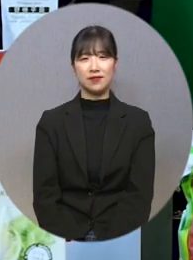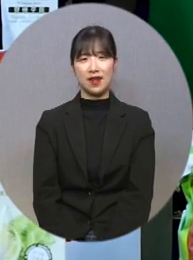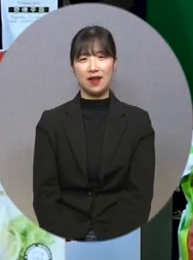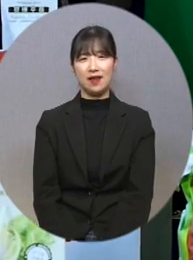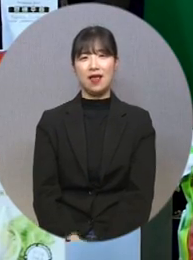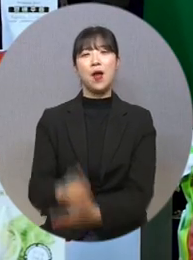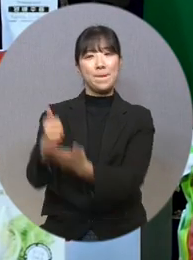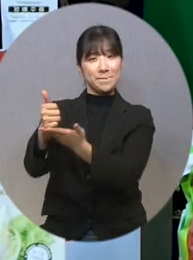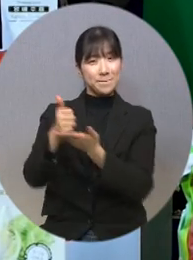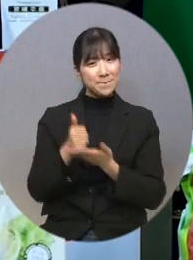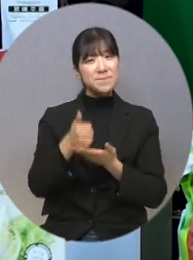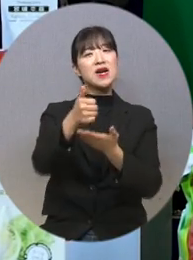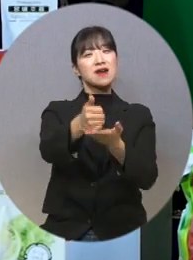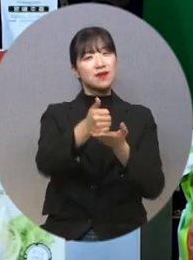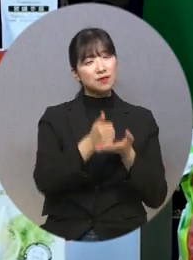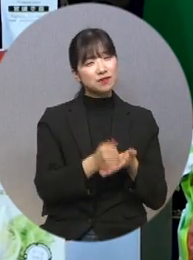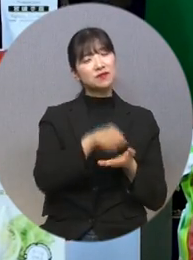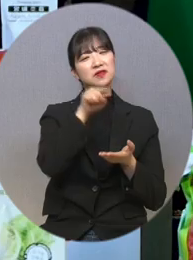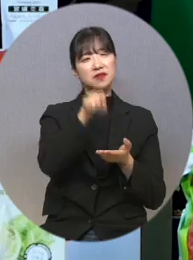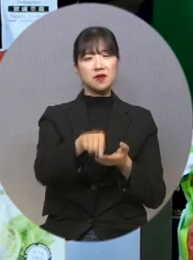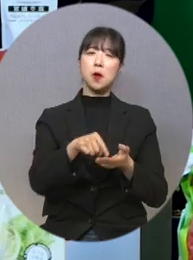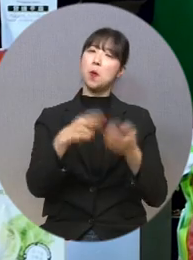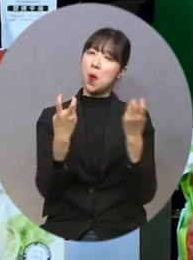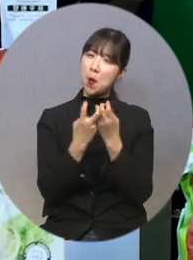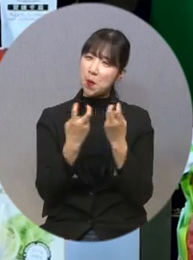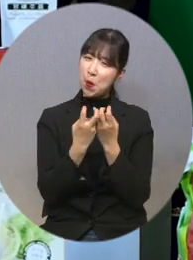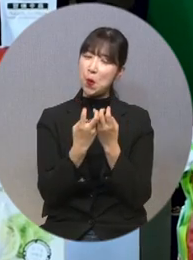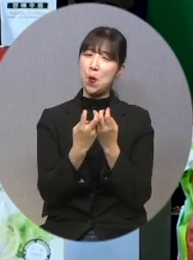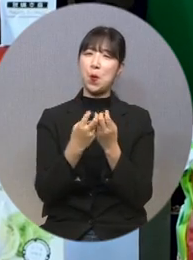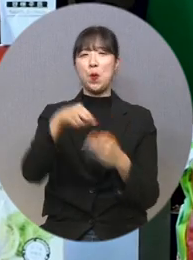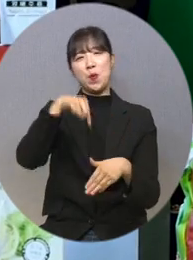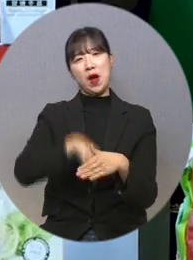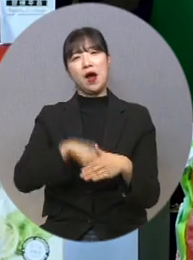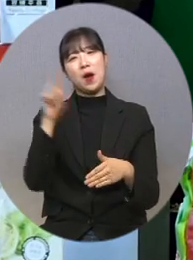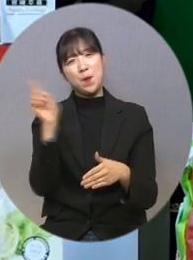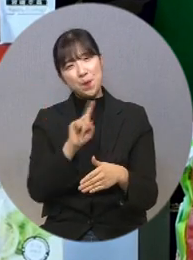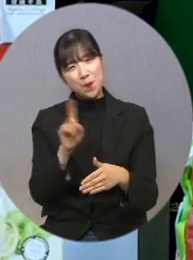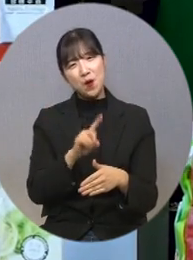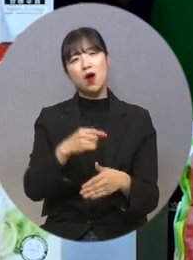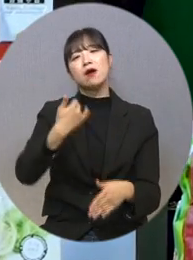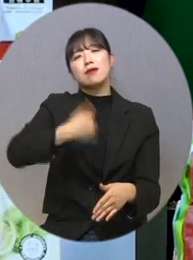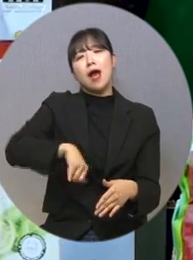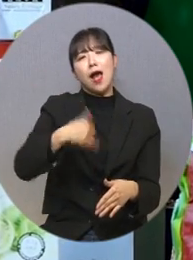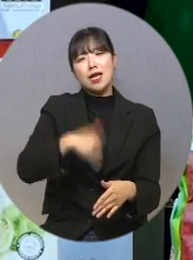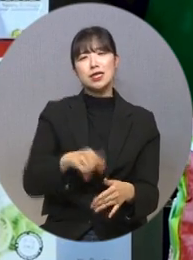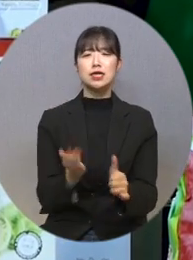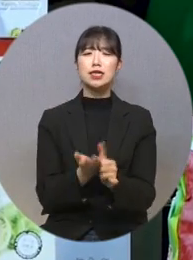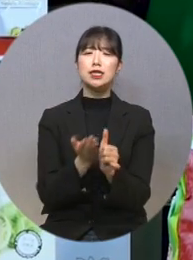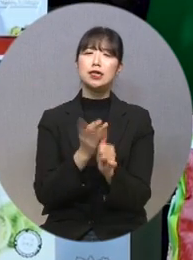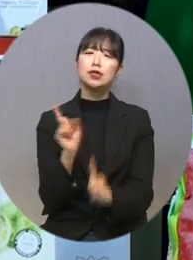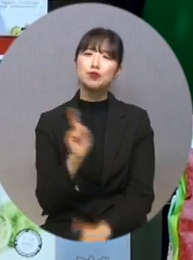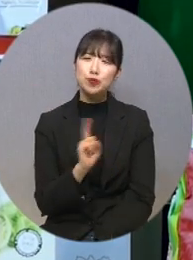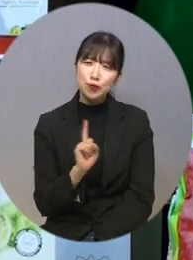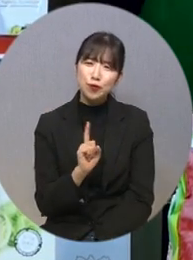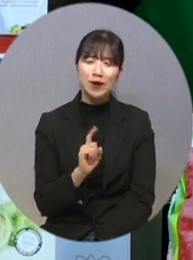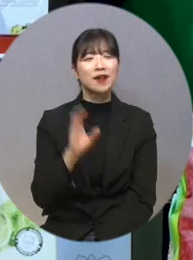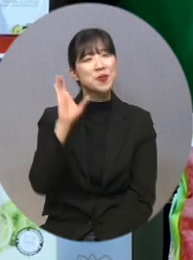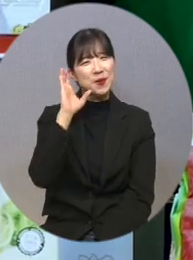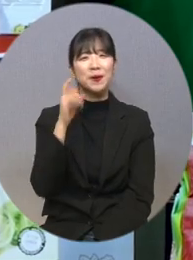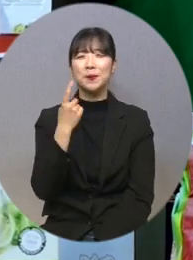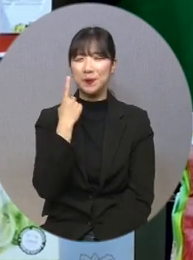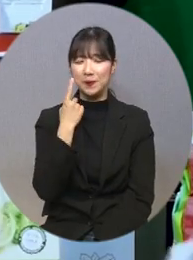분 모시고 어떻게 어떤 마음으로 이 자식들을 낳았는지 들어보도록